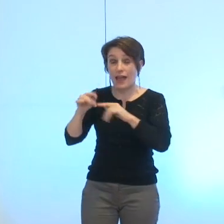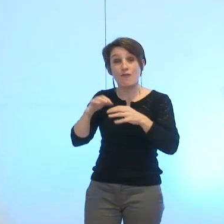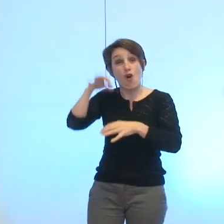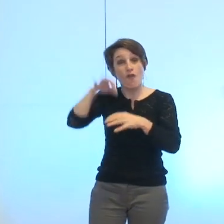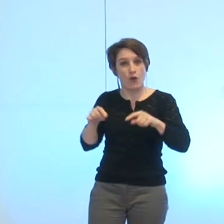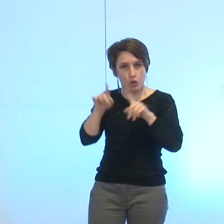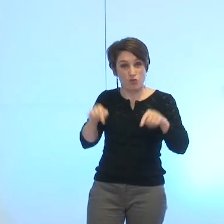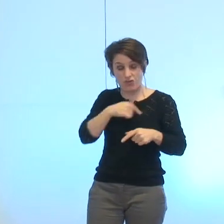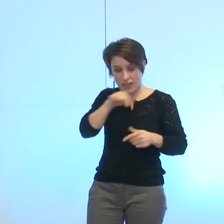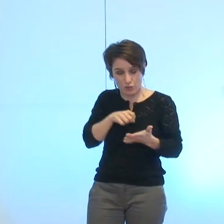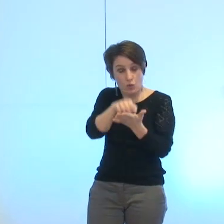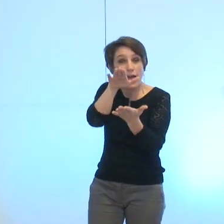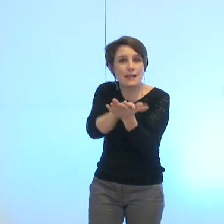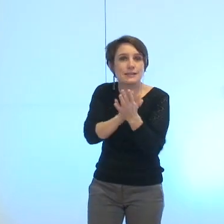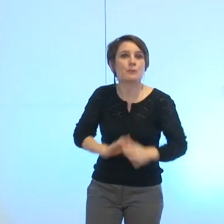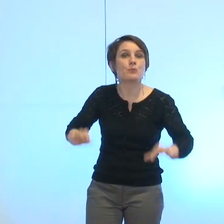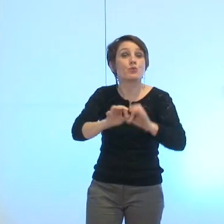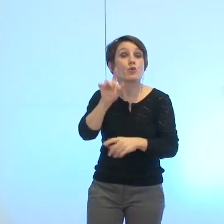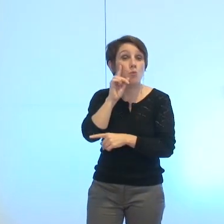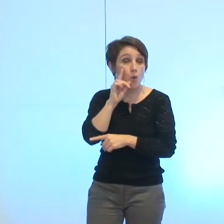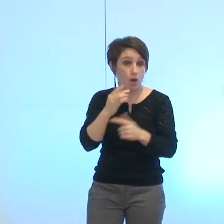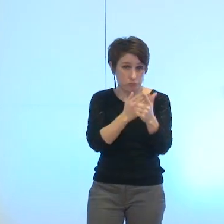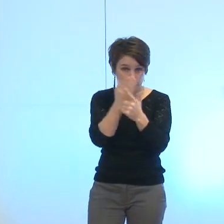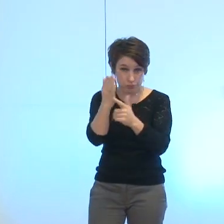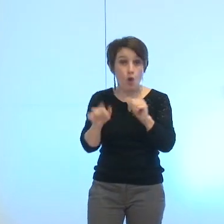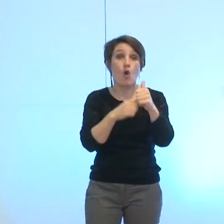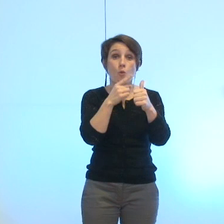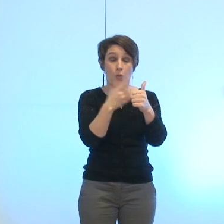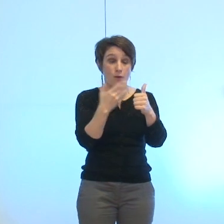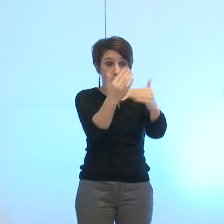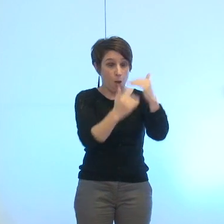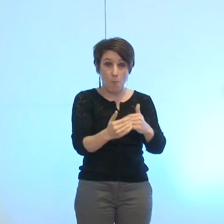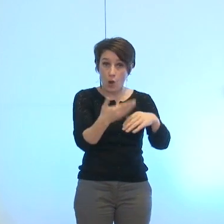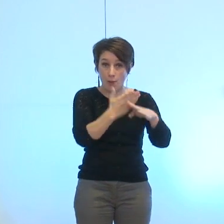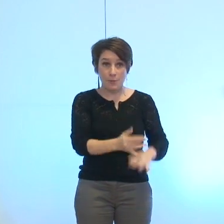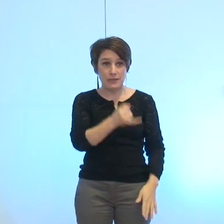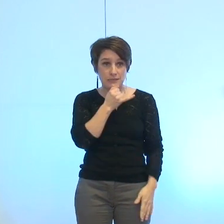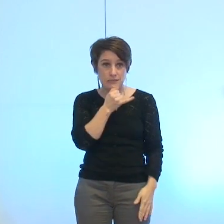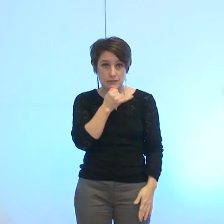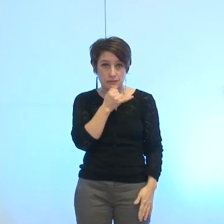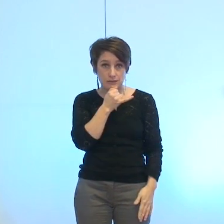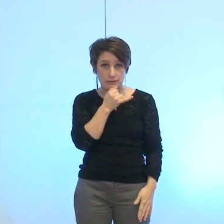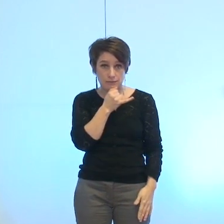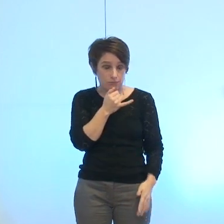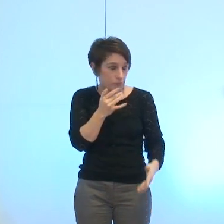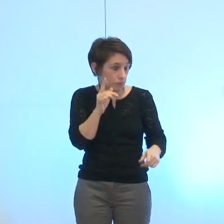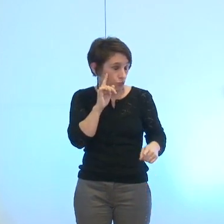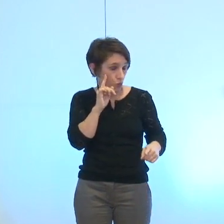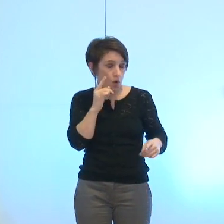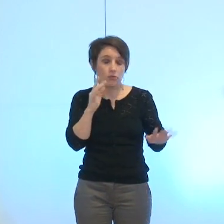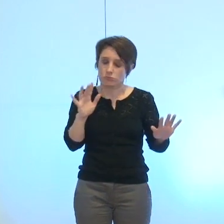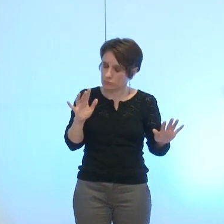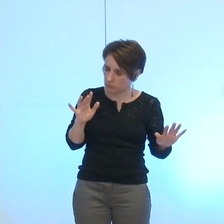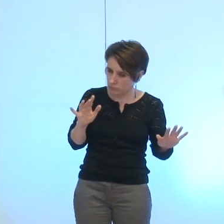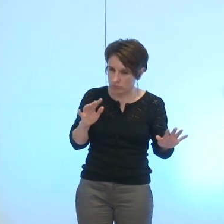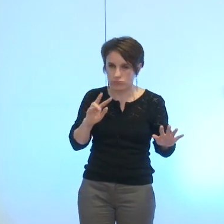et je l'avais dit pour deux raisons d'abord parce que le programme n'était pas calé et en particulier parce qu'il y avait un désaccord que je